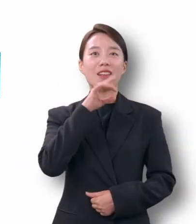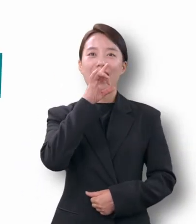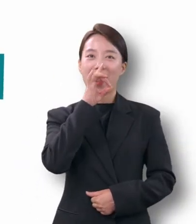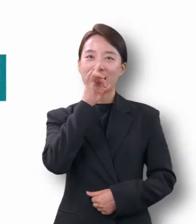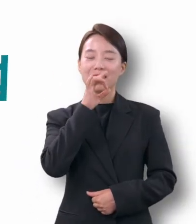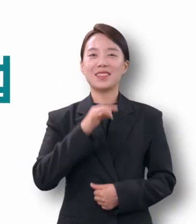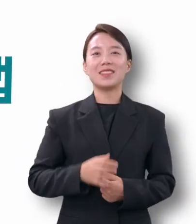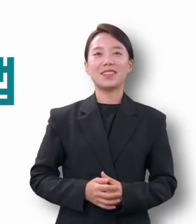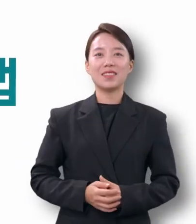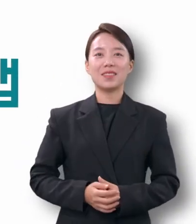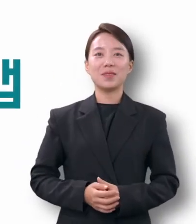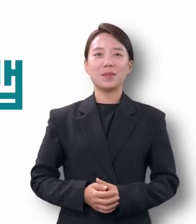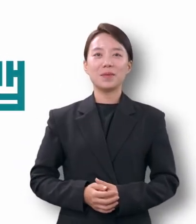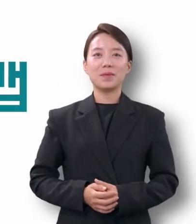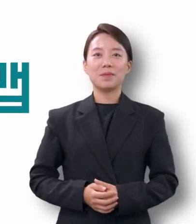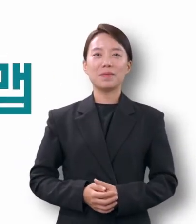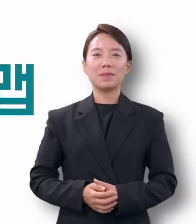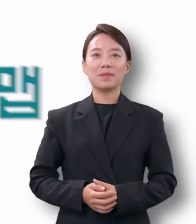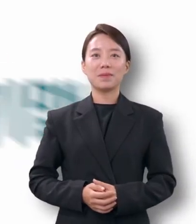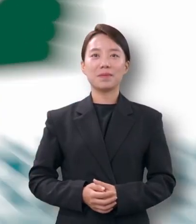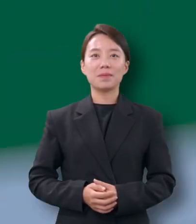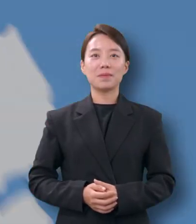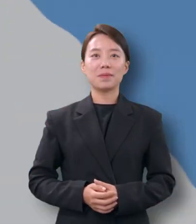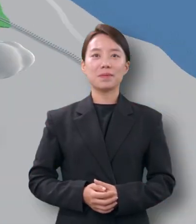누구나 강릉